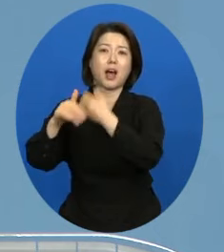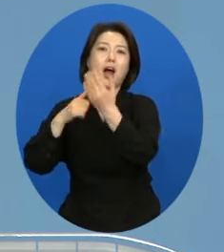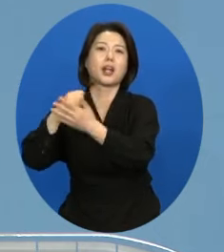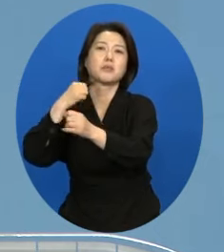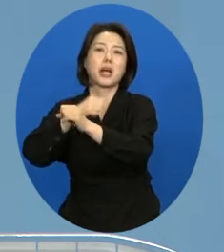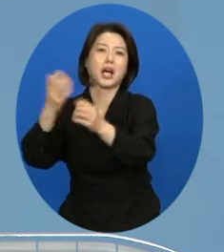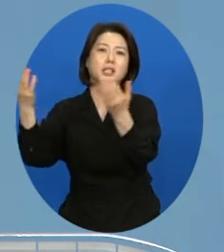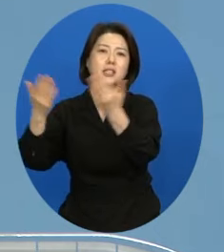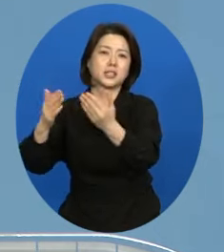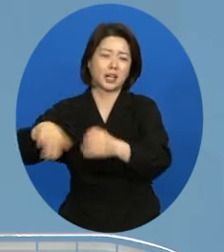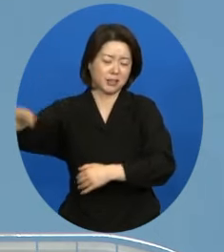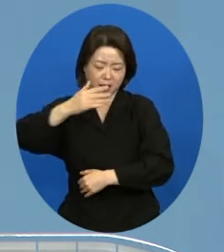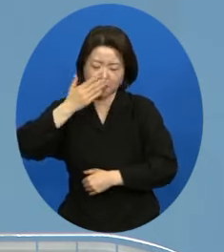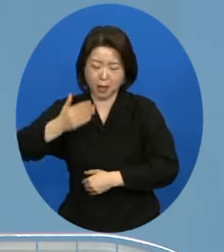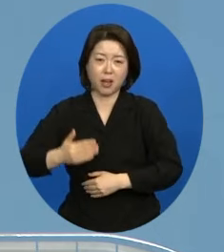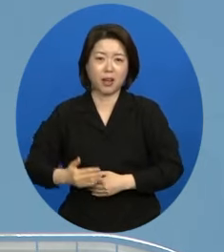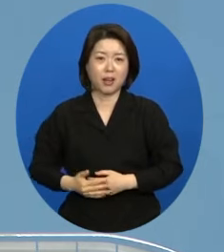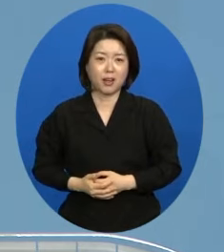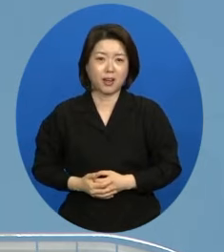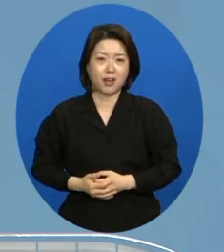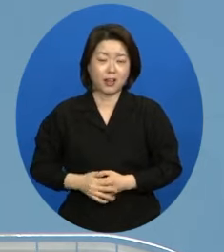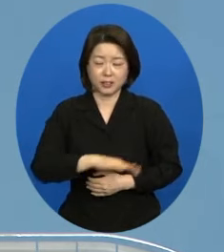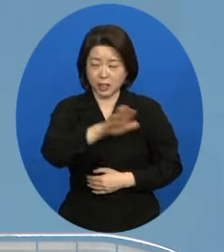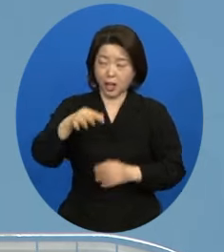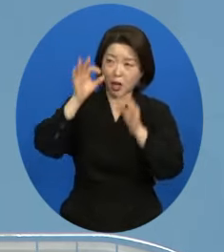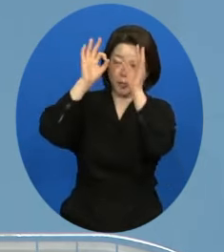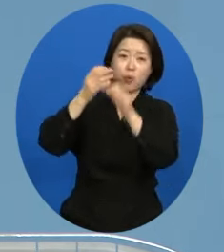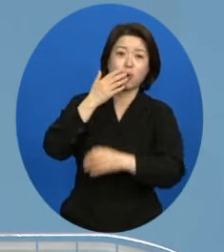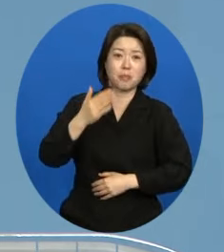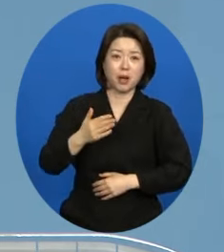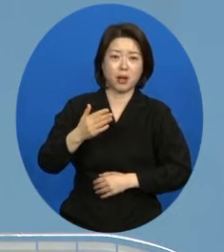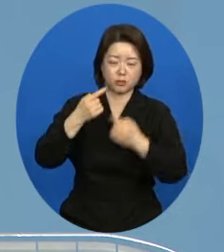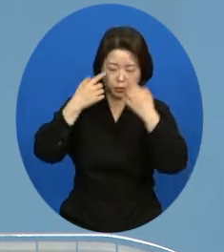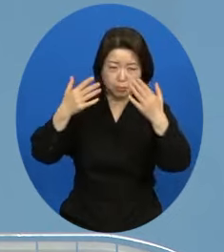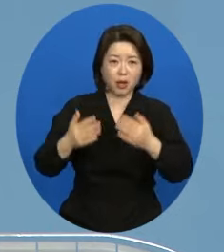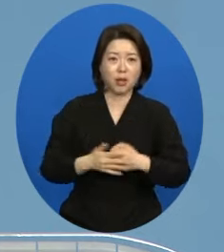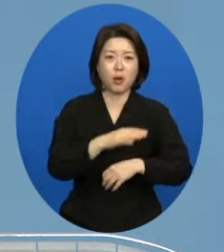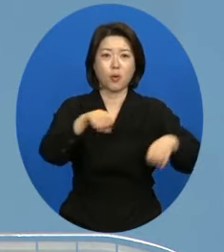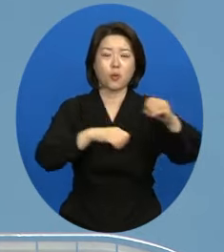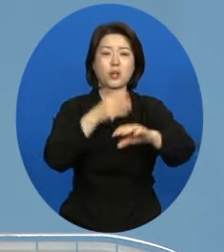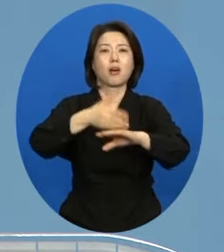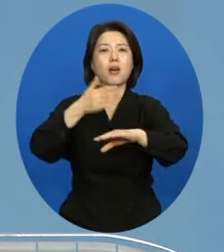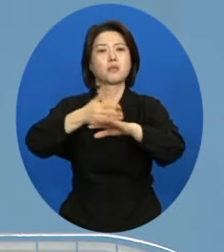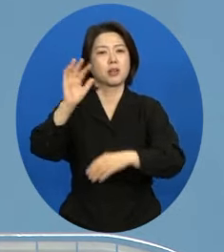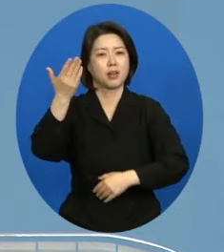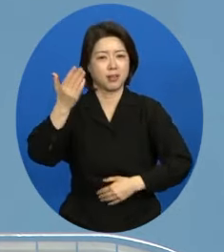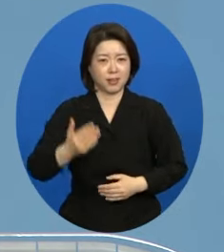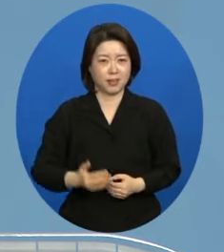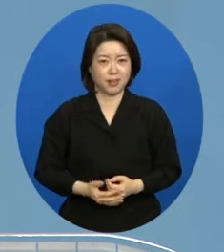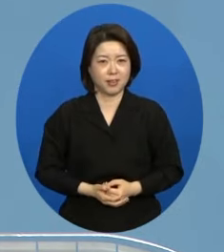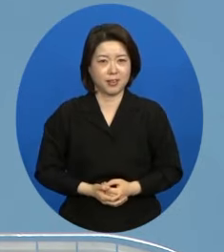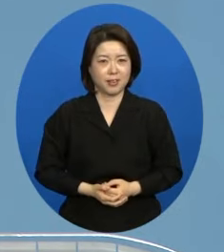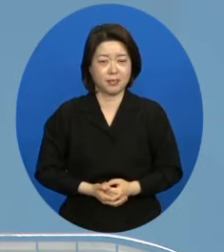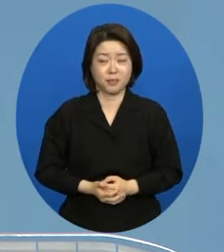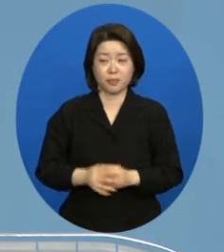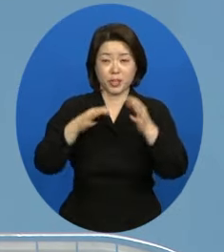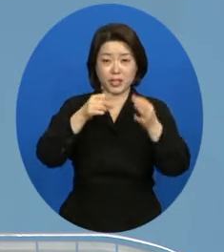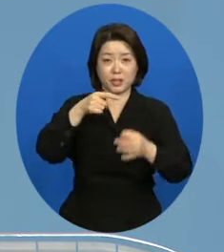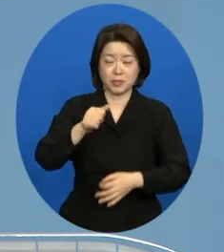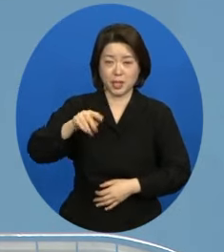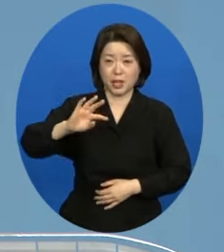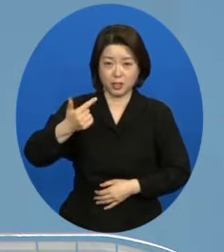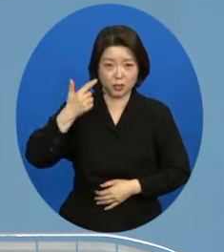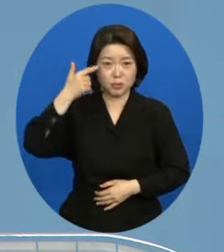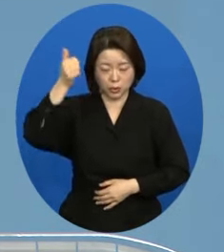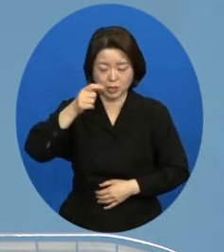누가 봐도 이건 하나님이 하신 것이다라고 할 것이 분명해지는 오히려 감사가 나오더랍니다 그러면서 김상현 목사님이 이렇게 기도를